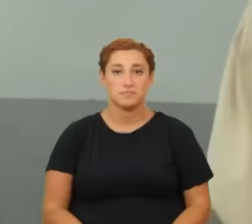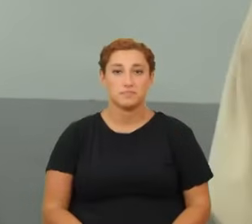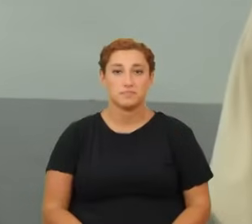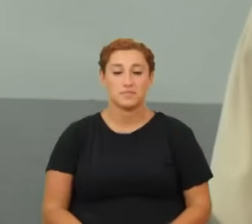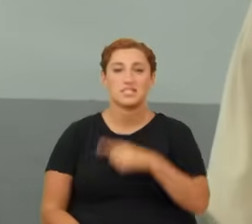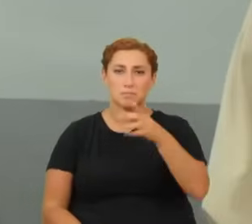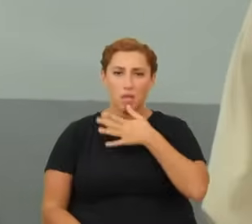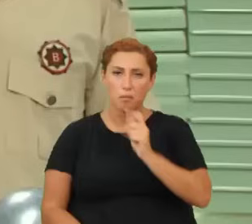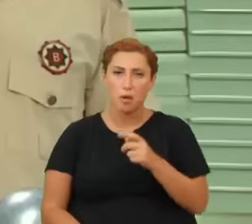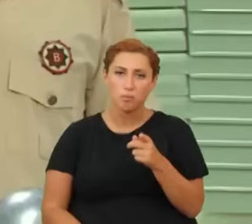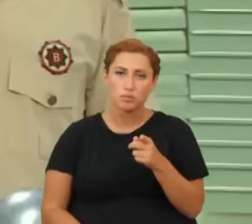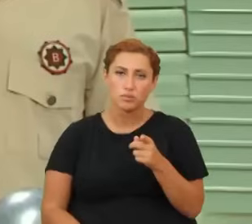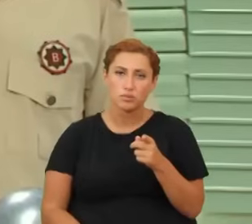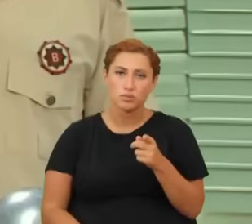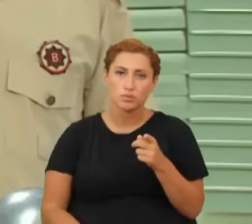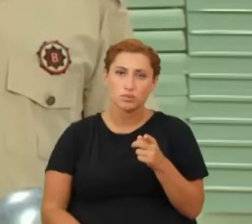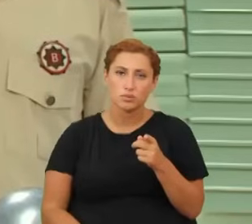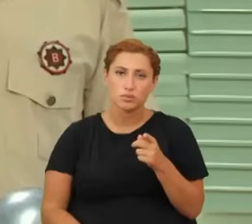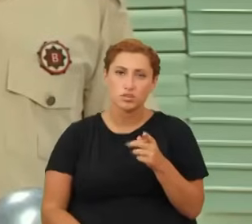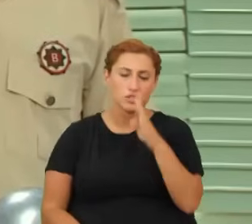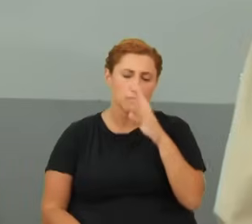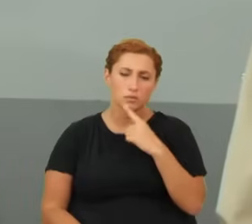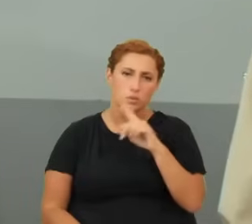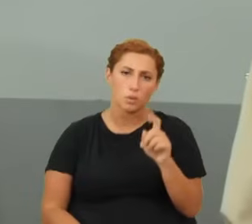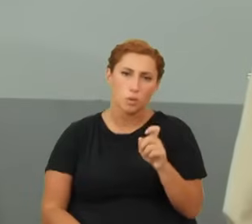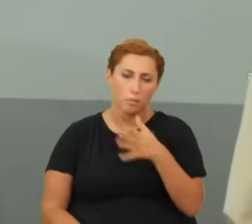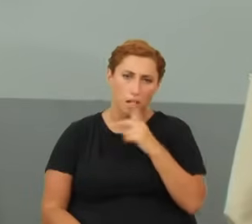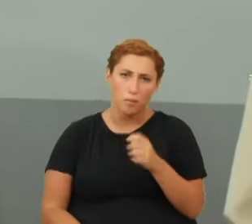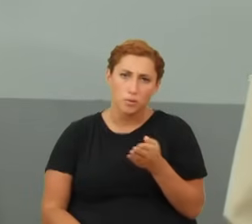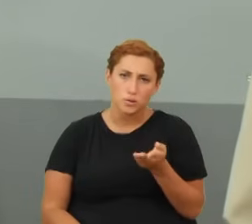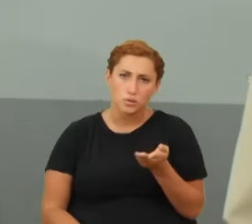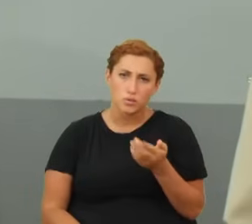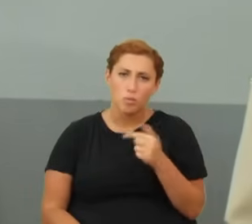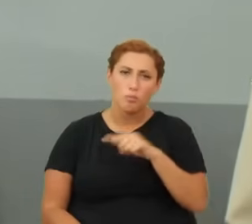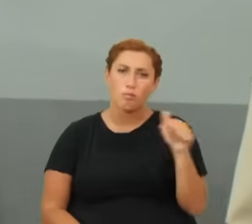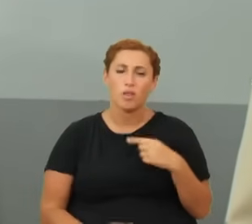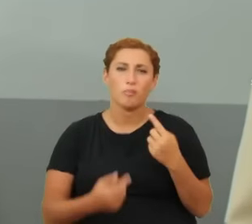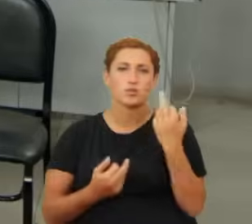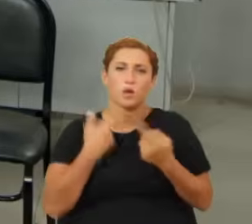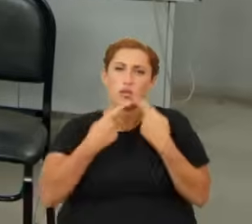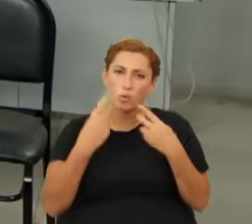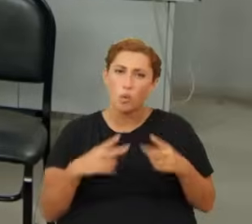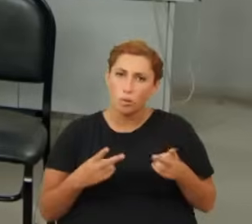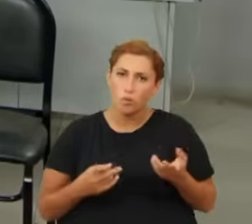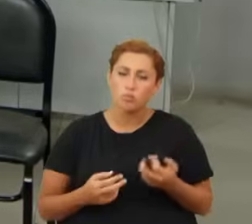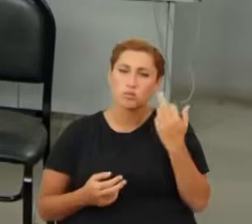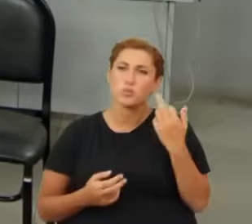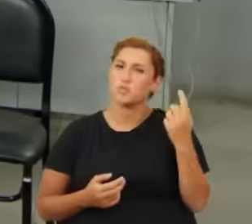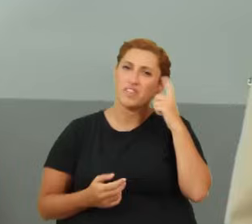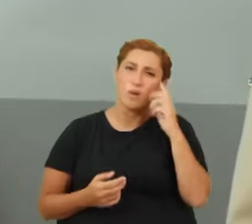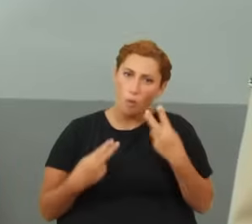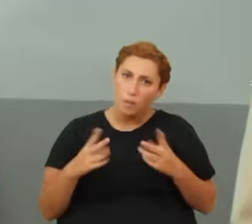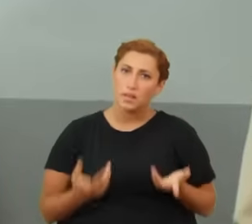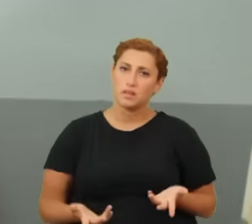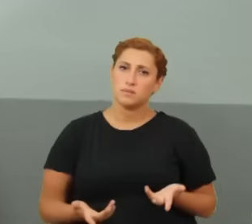Evet. Ya siz bilerek mi yapıyorsunuz şimdi? Ciddi söylüyorum ben. Bilerek mi yapıyorsunuz ya? Bu kadar revizyoncilik olur mu ya? Bu kadar boş konuşmak olabilir mi hiç